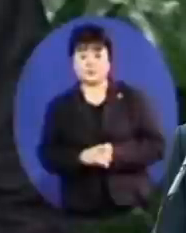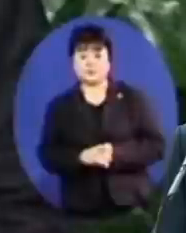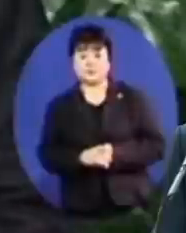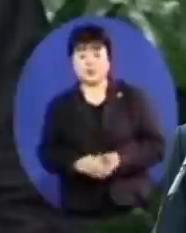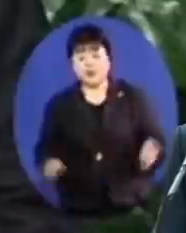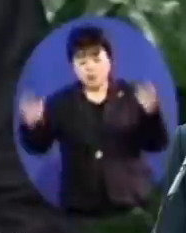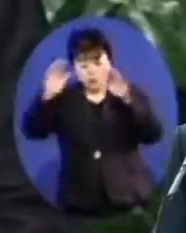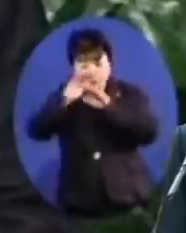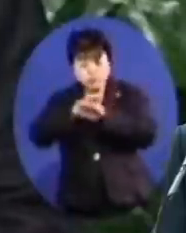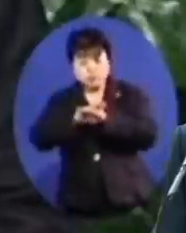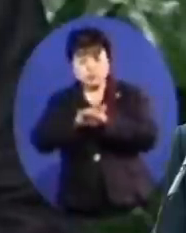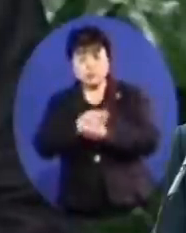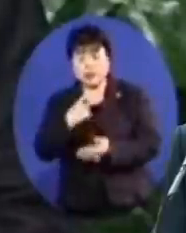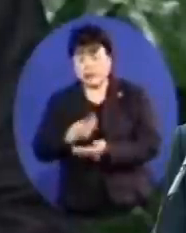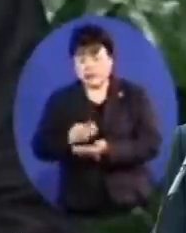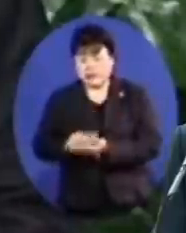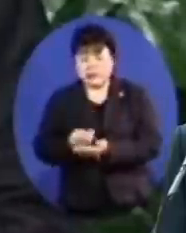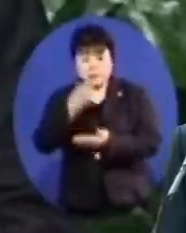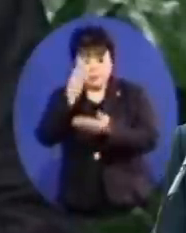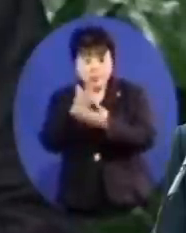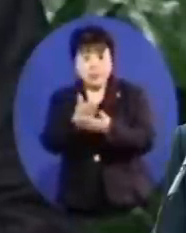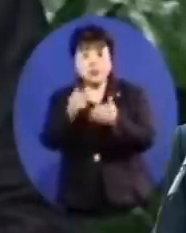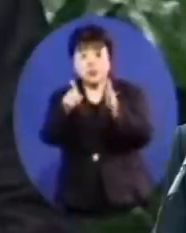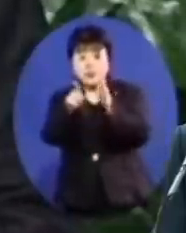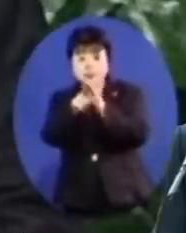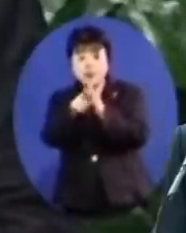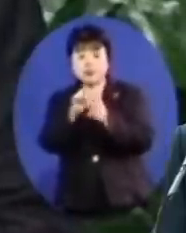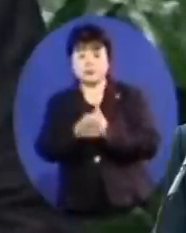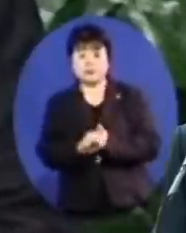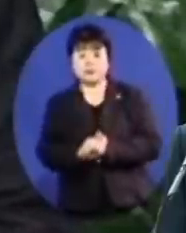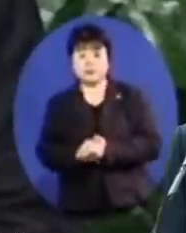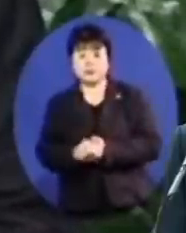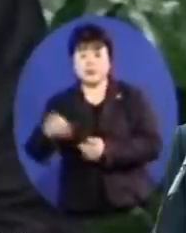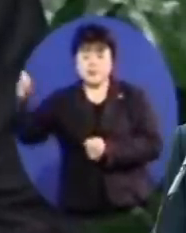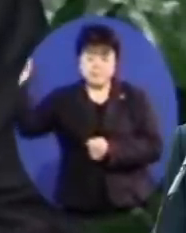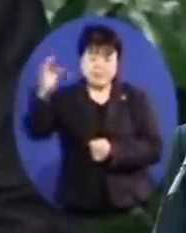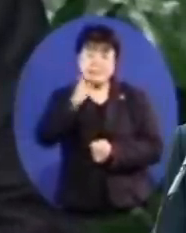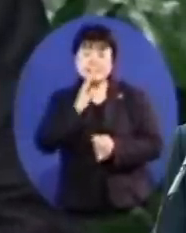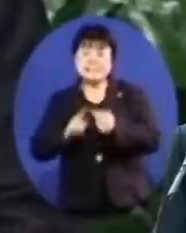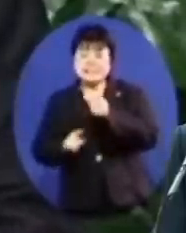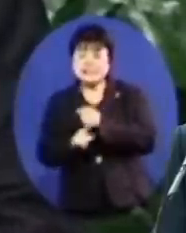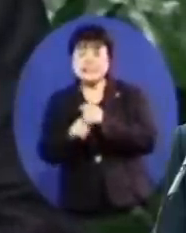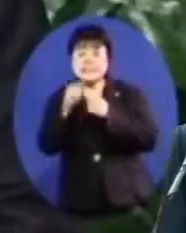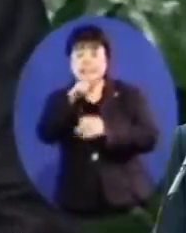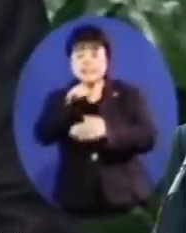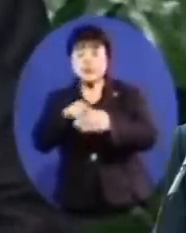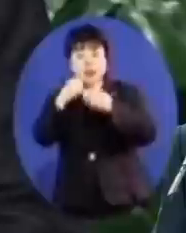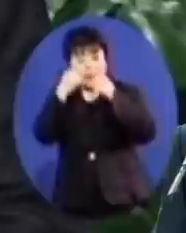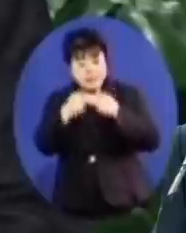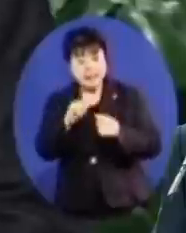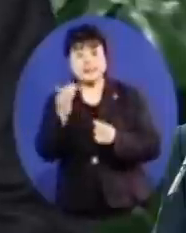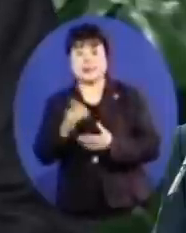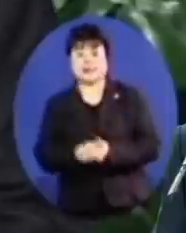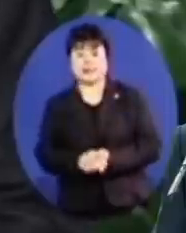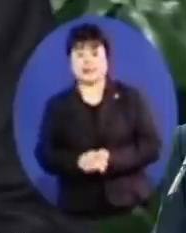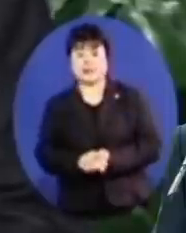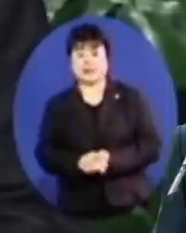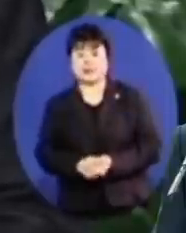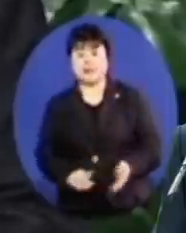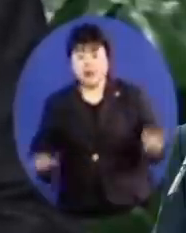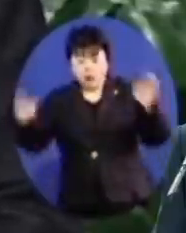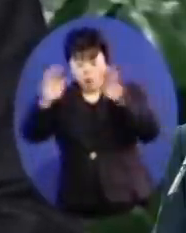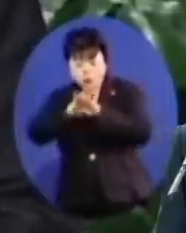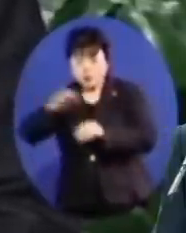어둠에 허덕이지 않고 살려면 빛과 진리 속에 살아야 되는 것입니다. 어두운 데는 빛이